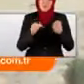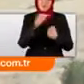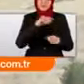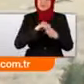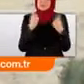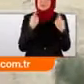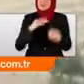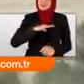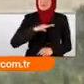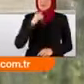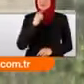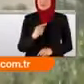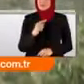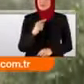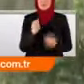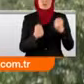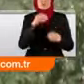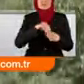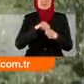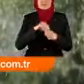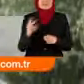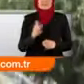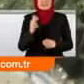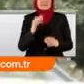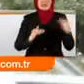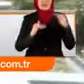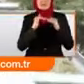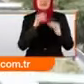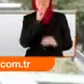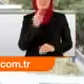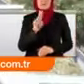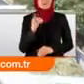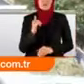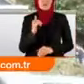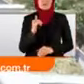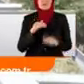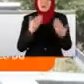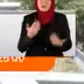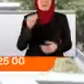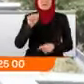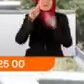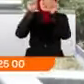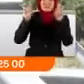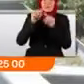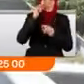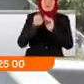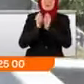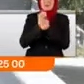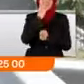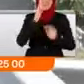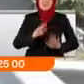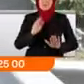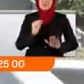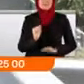var şu an 120 kilometre Ancak bu tabelaların değişmesi bekleniyor Çünkü oto yollardaki hız sınırının